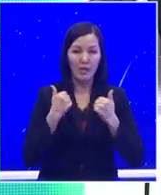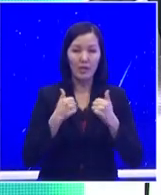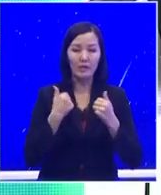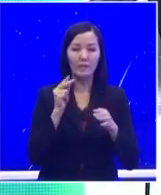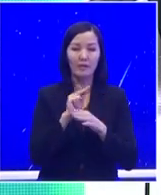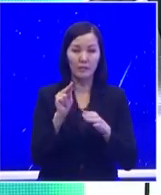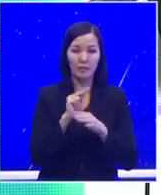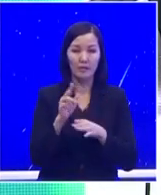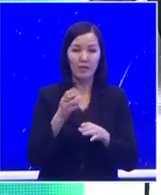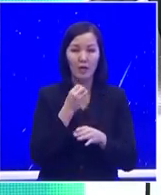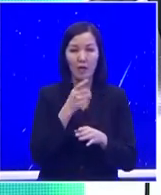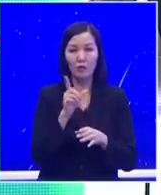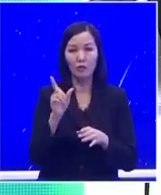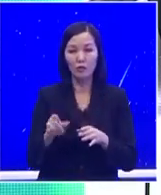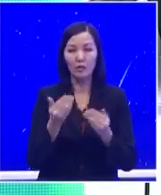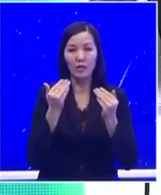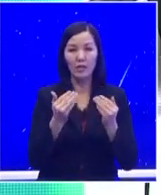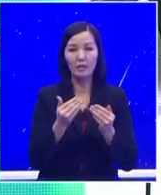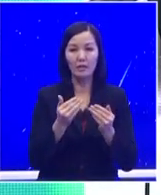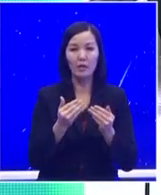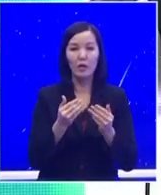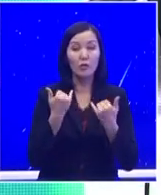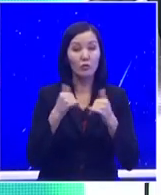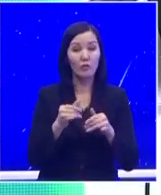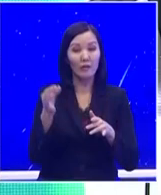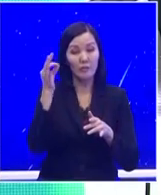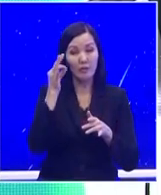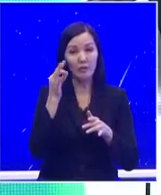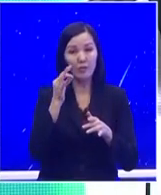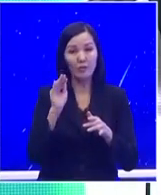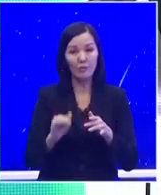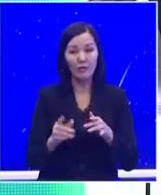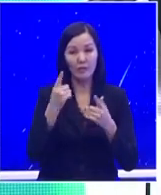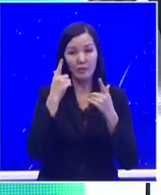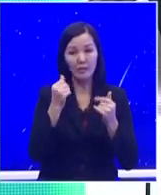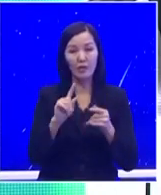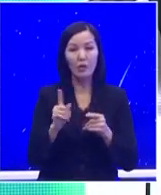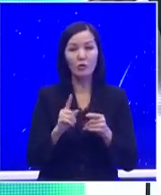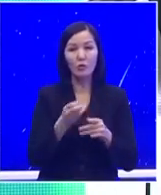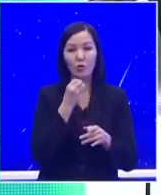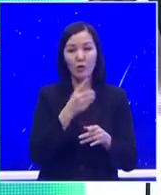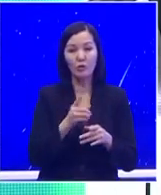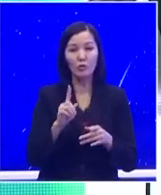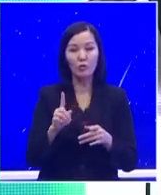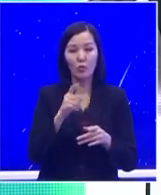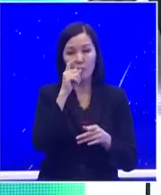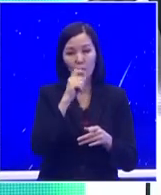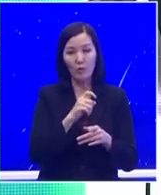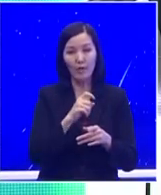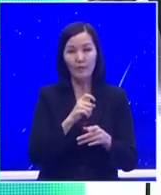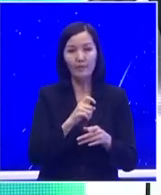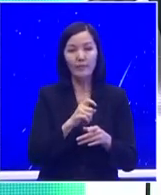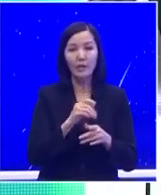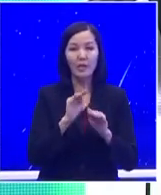нас хороших людей. Это я сейчас с удивлением вспоминаю, ведь он с малых лет знал, что хорошо и что плохо.